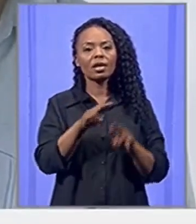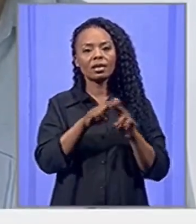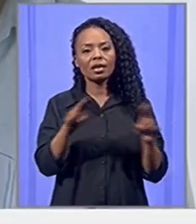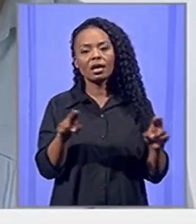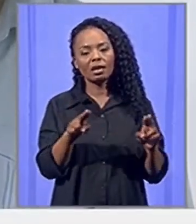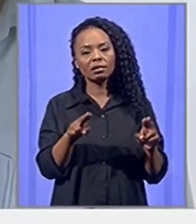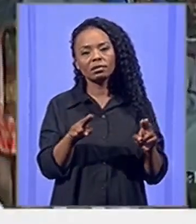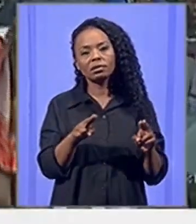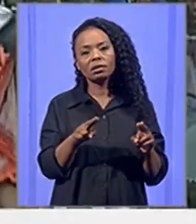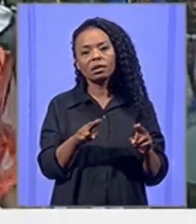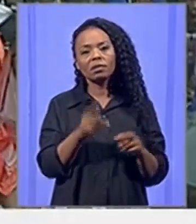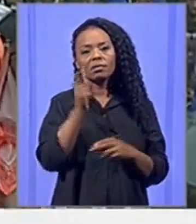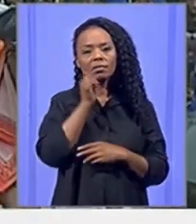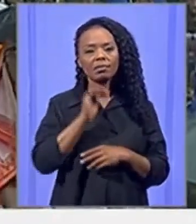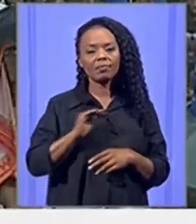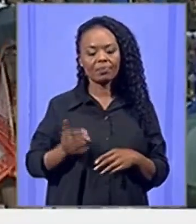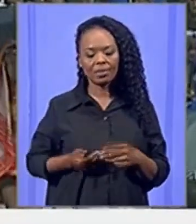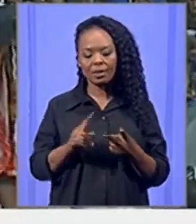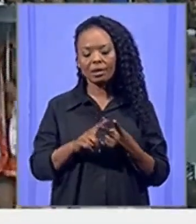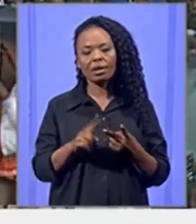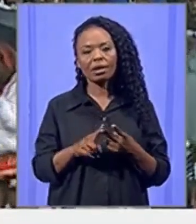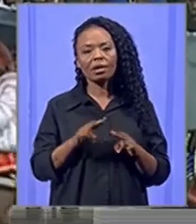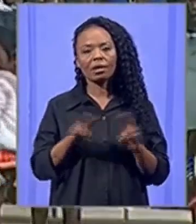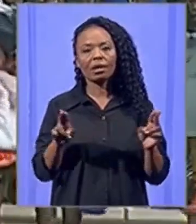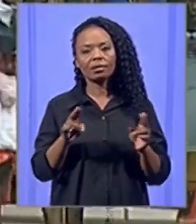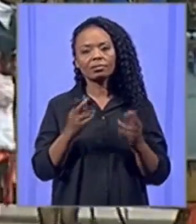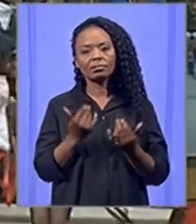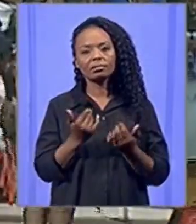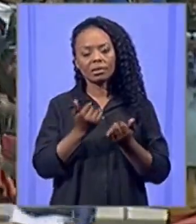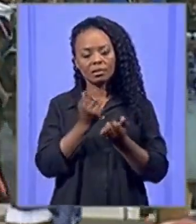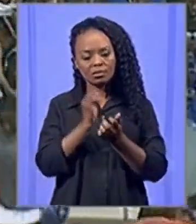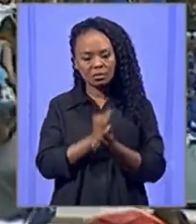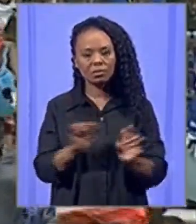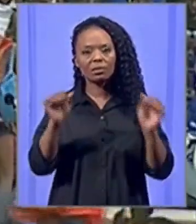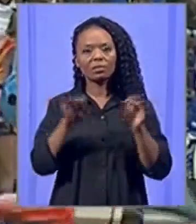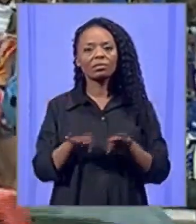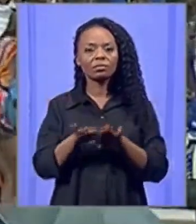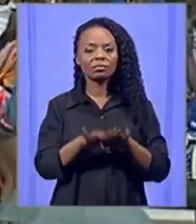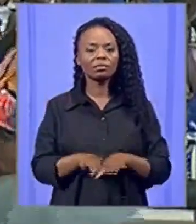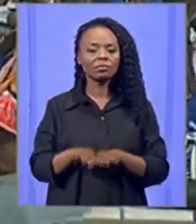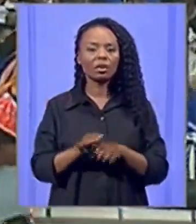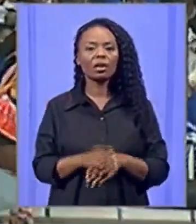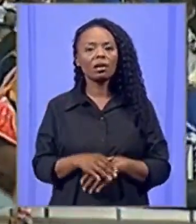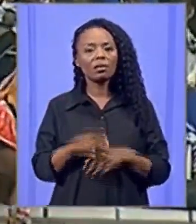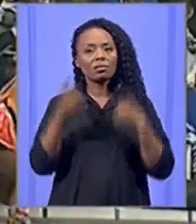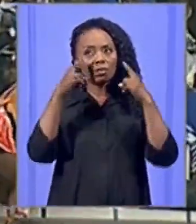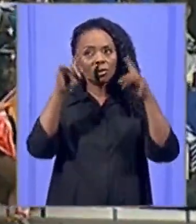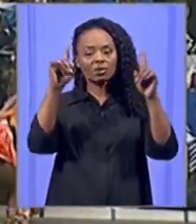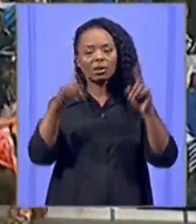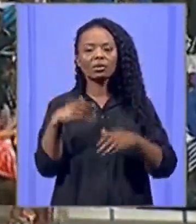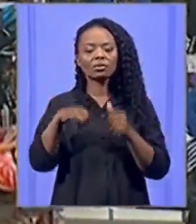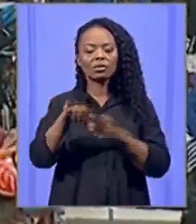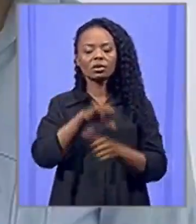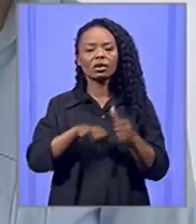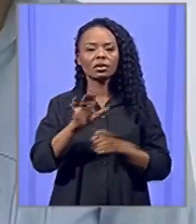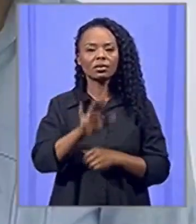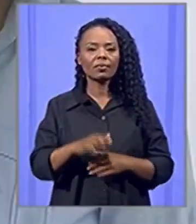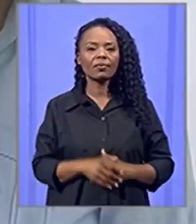non-sexist, democratic, united, and indeed a prosperous society. We are one